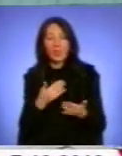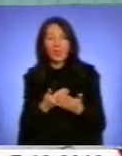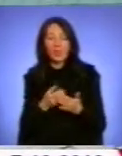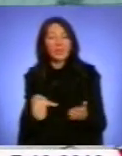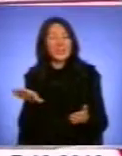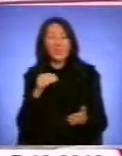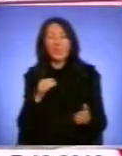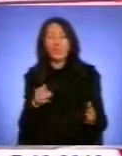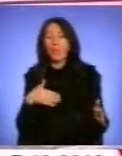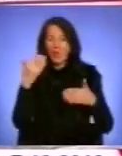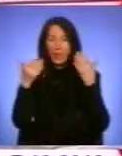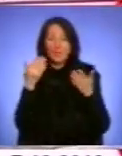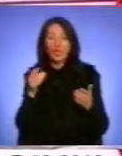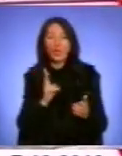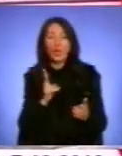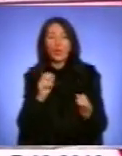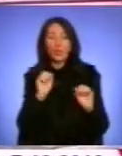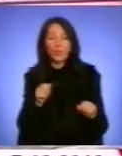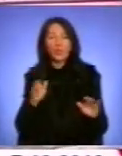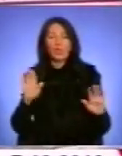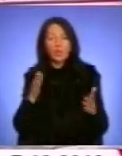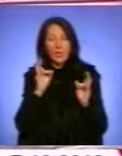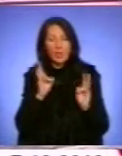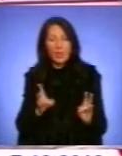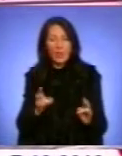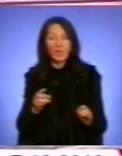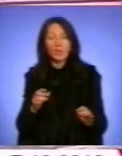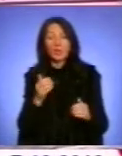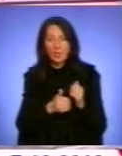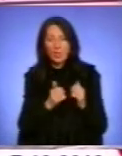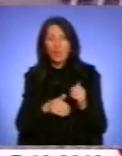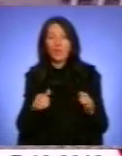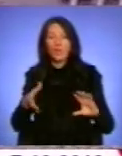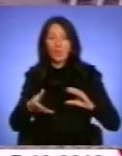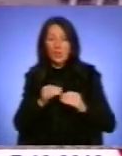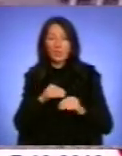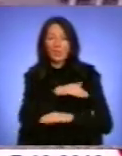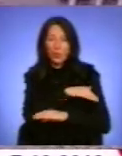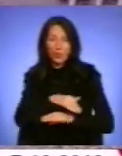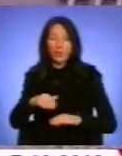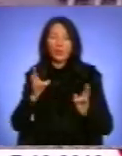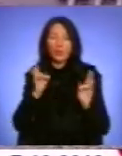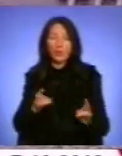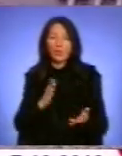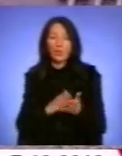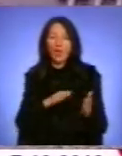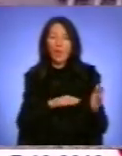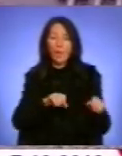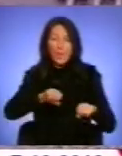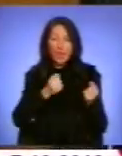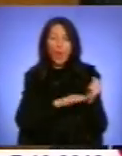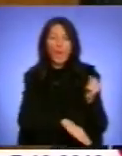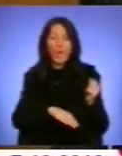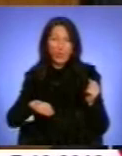декого все може закінчитися пошкодженням. Найчастіше внаслідок вуличного травматизму ушкоджують руки і ноги. Це переломи чи вивихи.